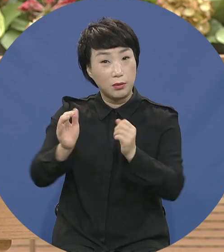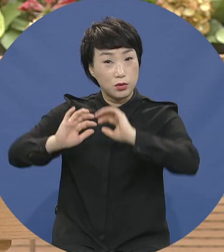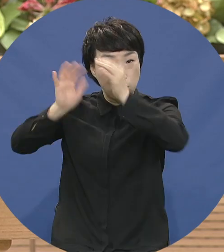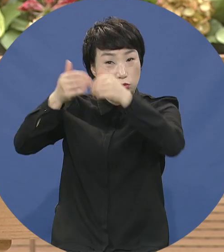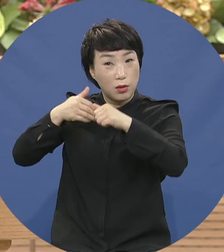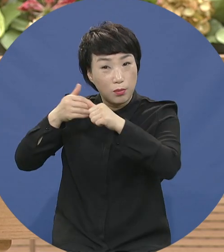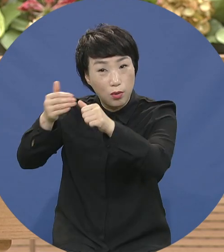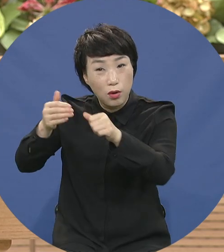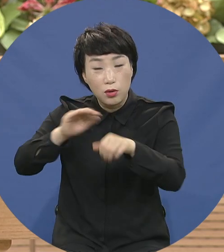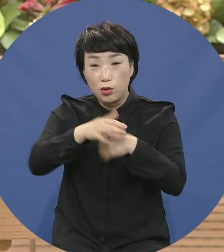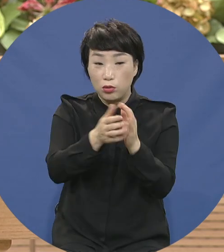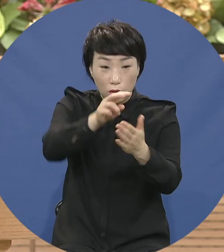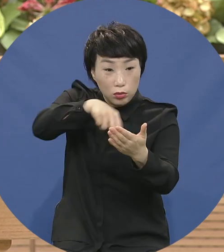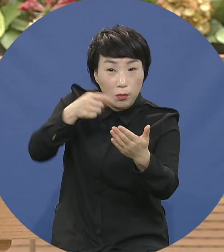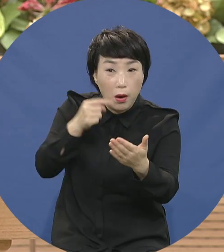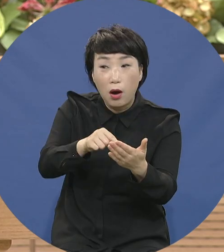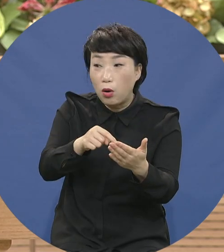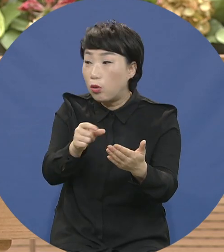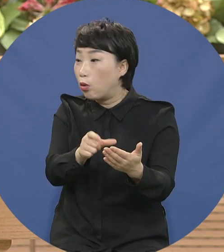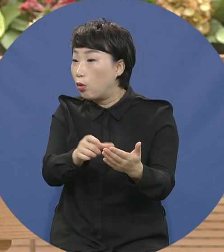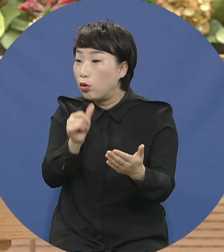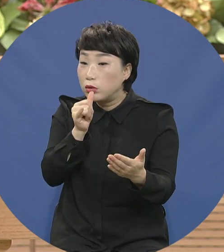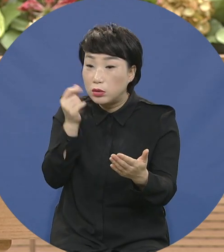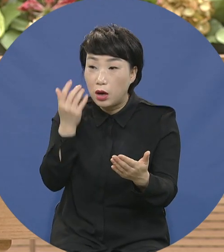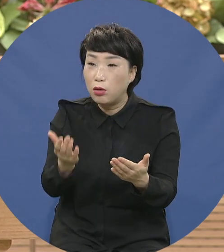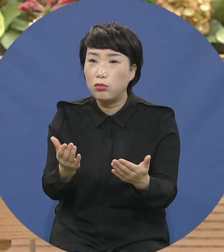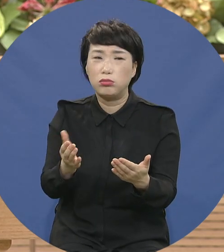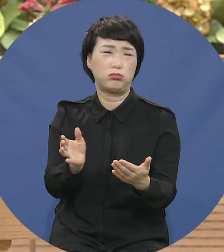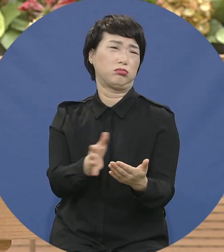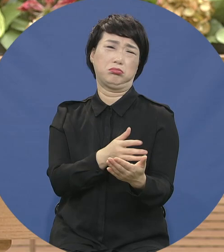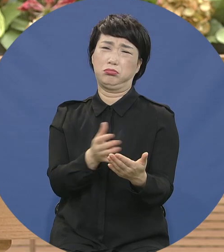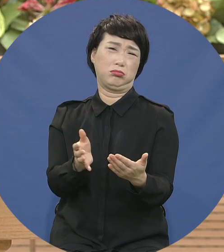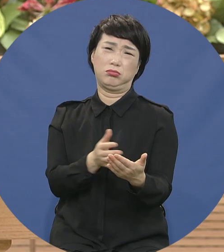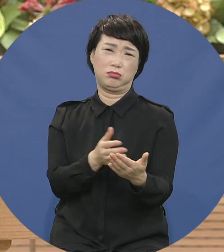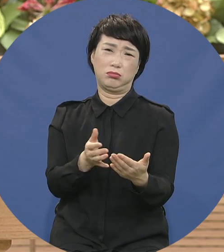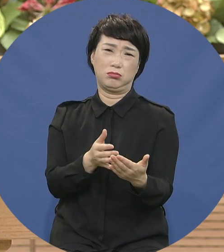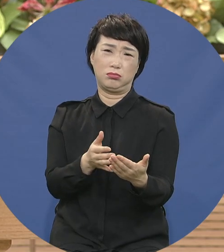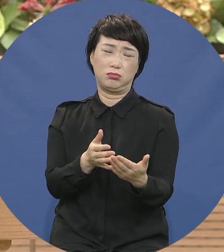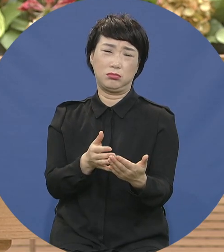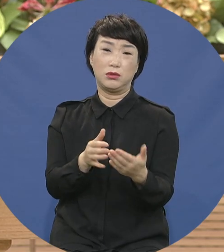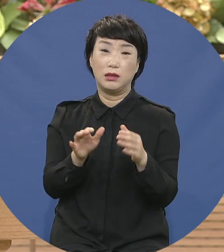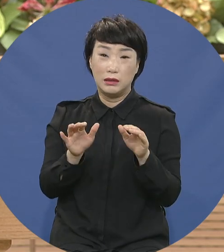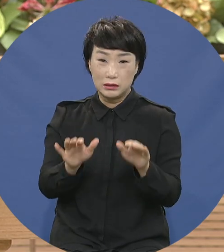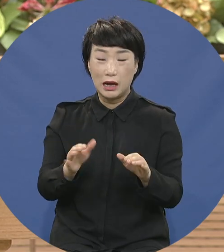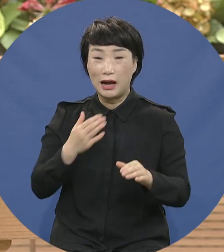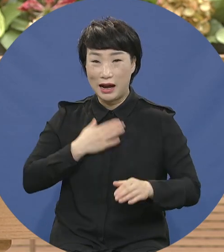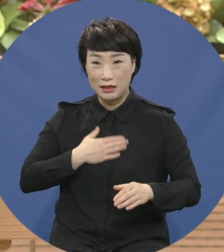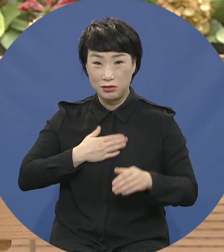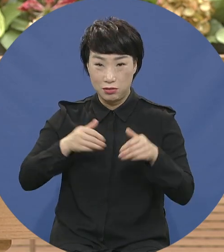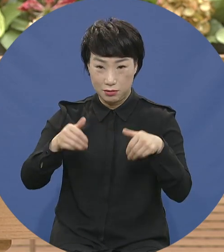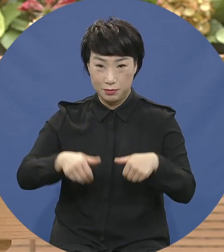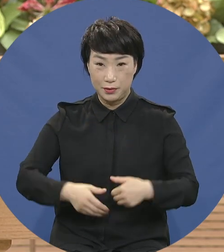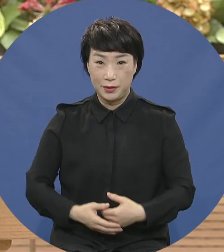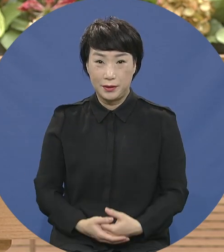천국 보낸다는 성경 구절이 어디 있는가? 절대 없다는 사실을 알아야